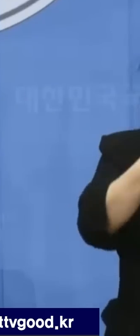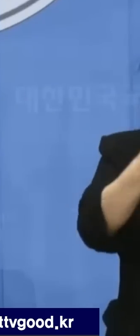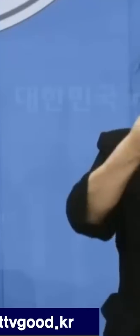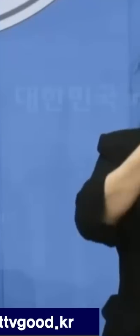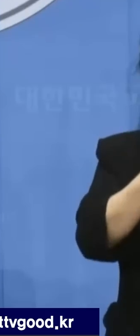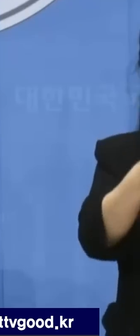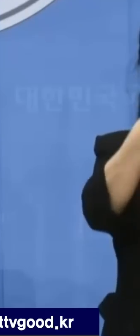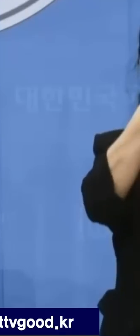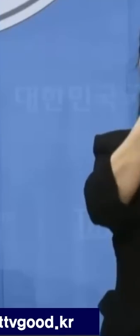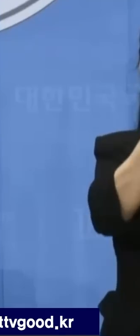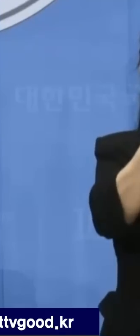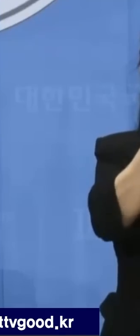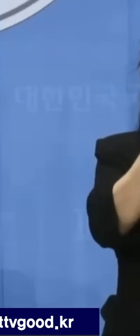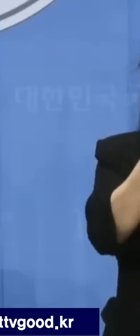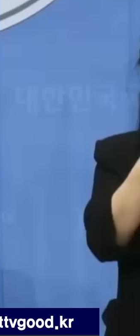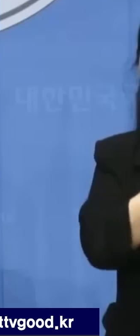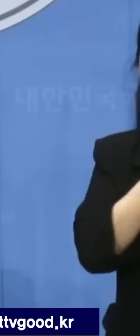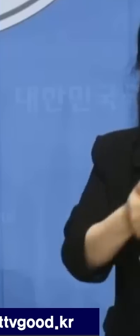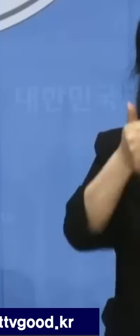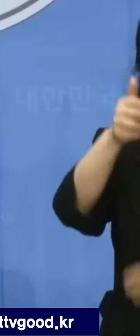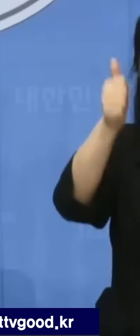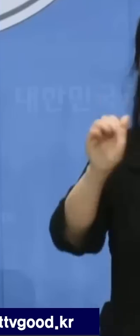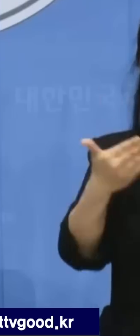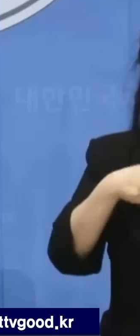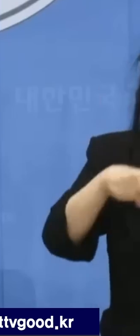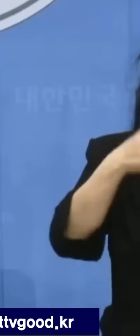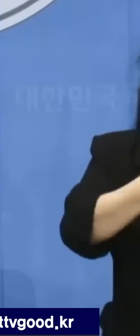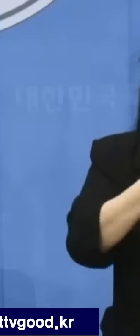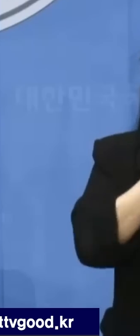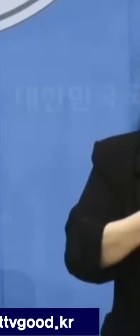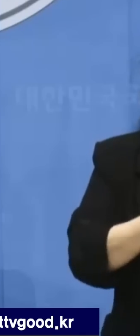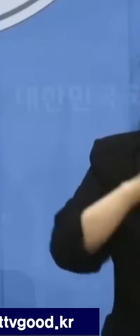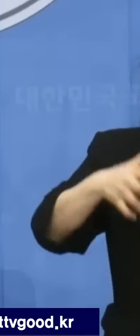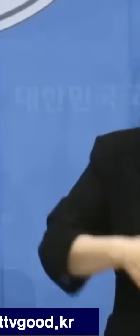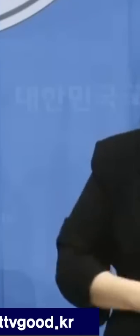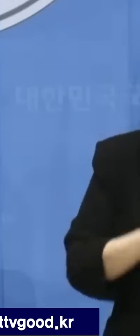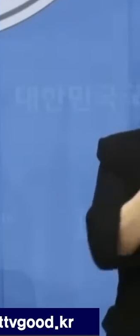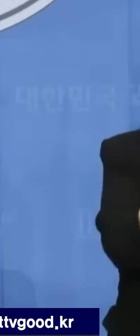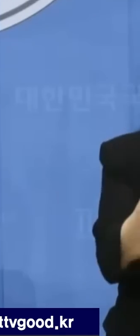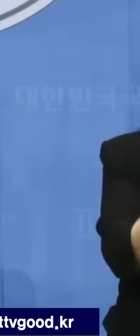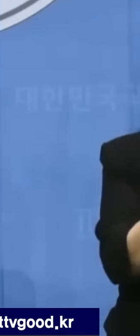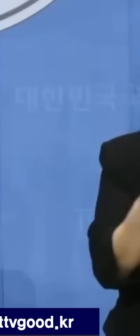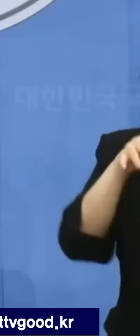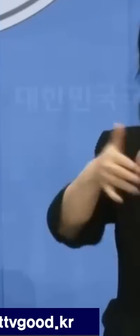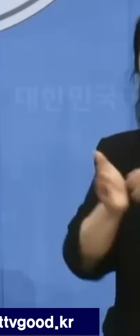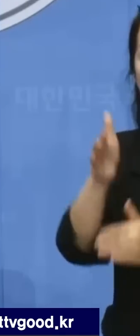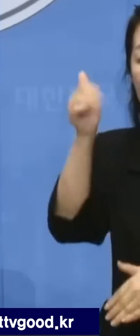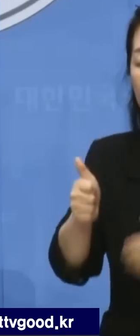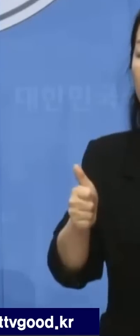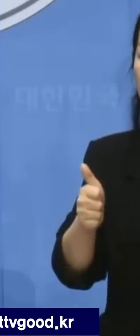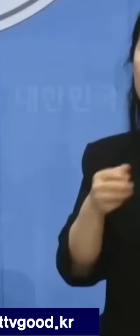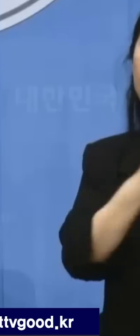첫 번째, 당원이 주인인 정당을 만들겠습니다. 나라의 주인이 국민이듯이 더불어민주당의